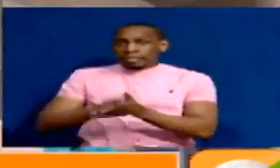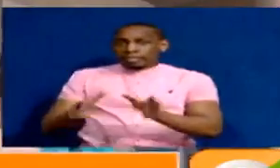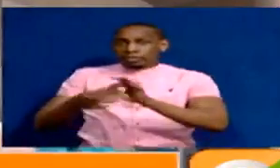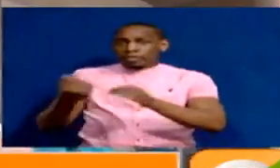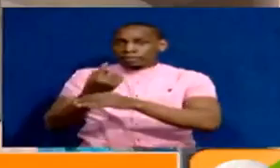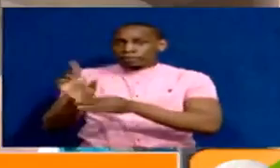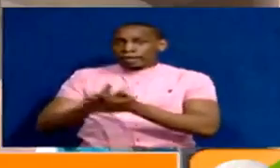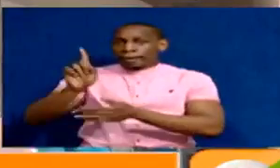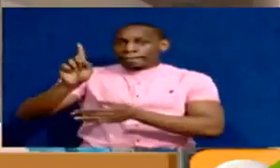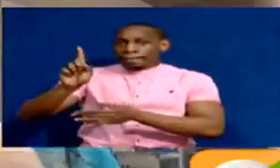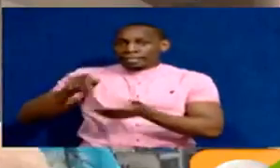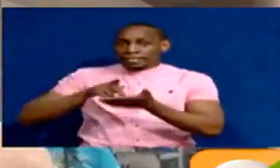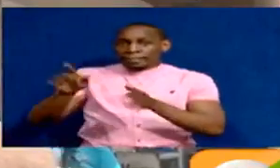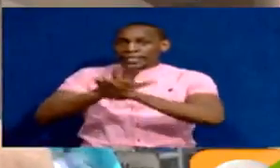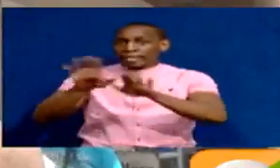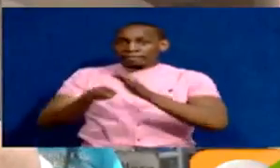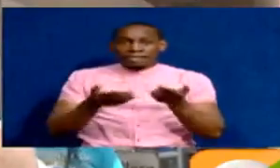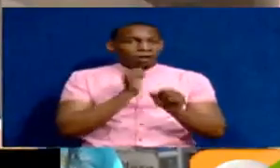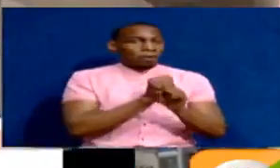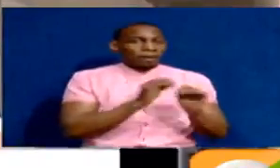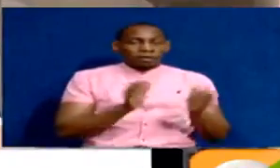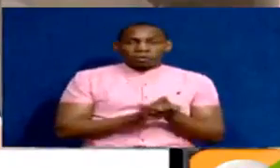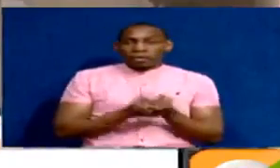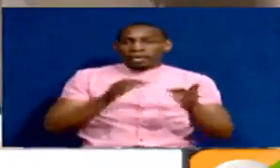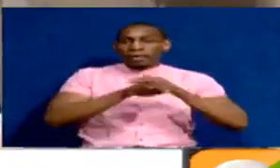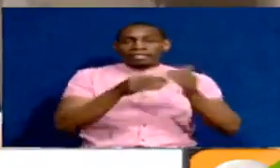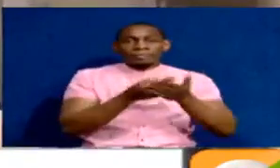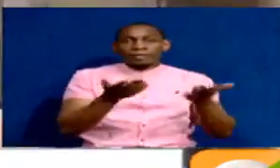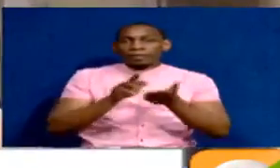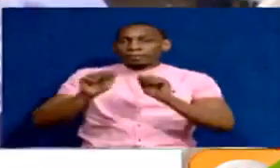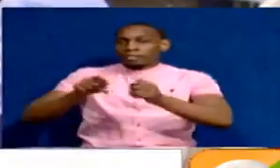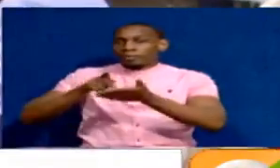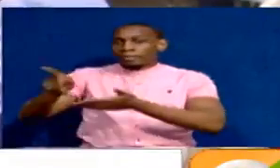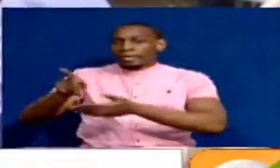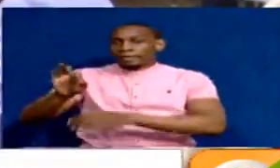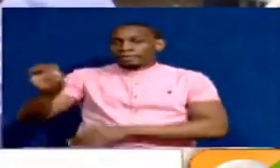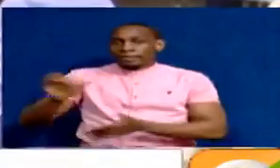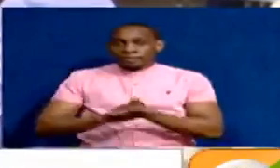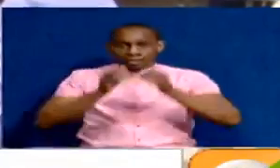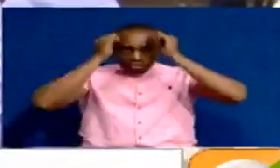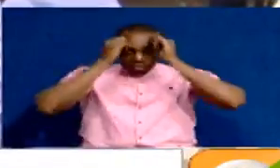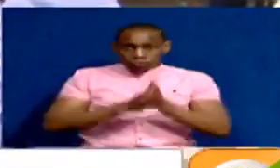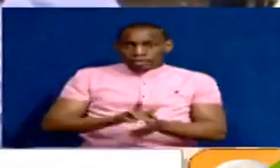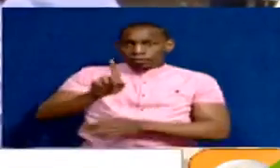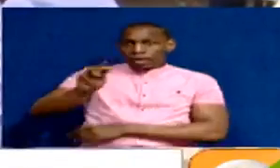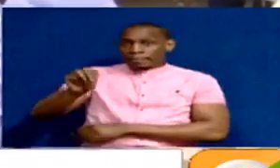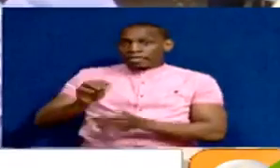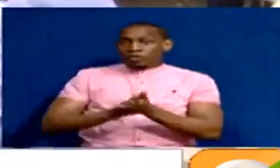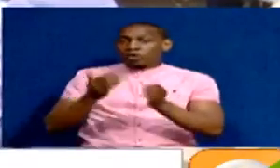ulipe pesa yote. Na kazi hakuna, sasa tutapata pesa wapi kuwalipia watoto wa shule? Zaidi ya wanafunzi milioni